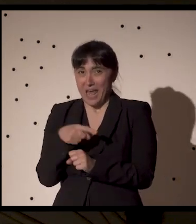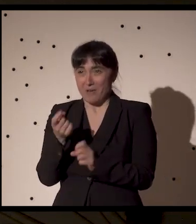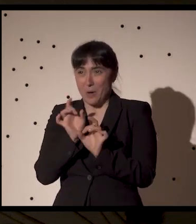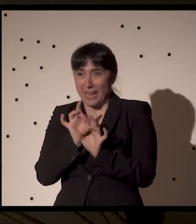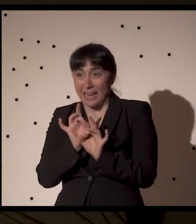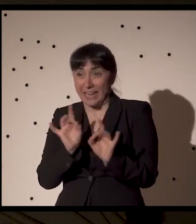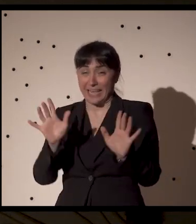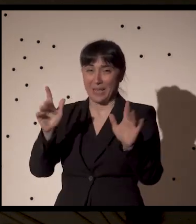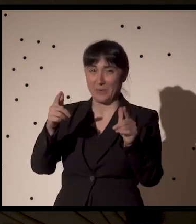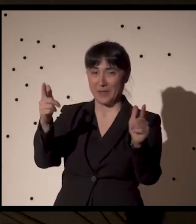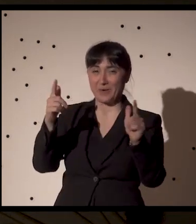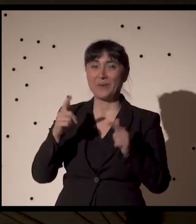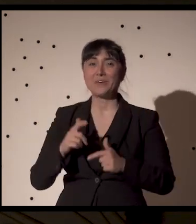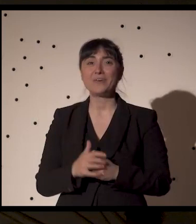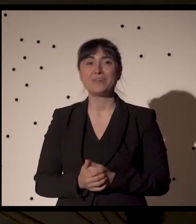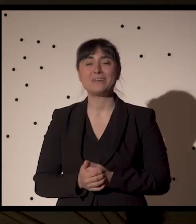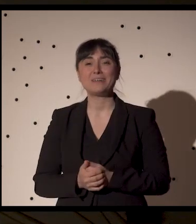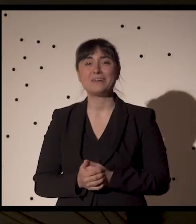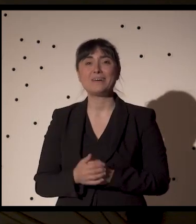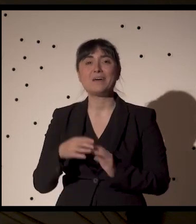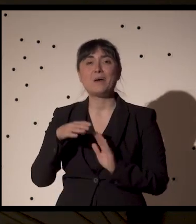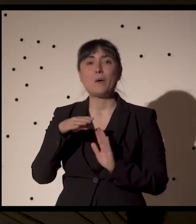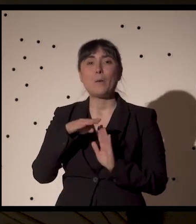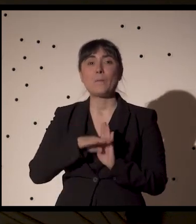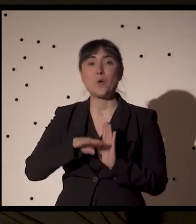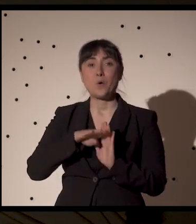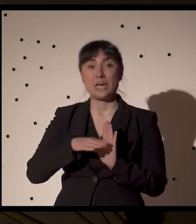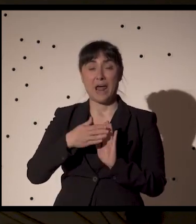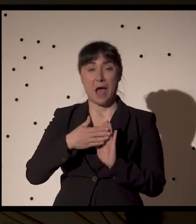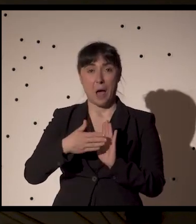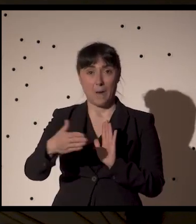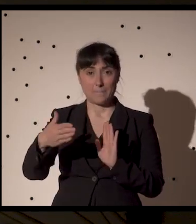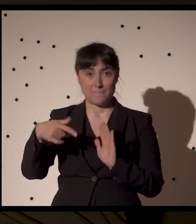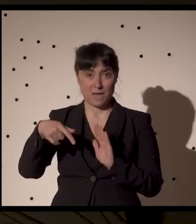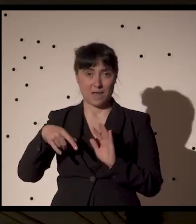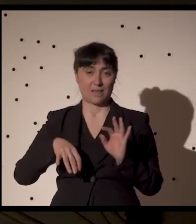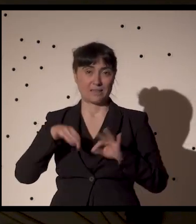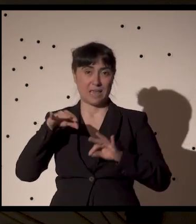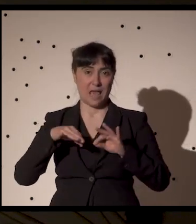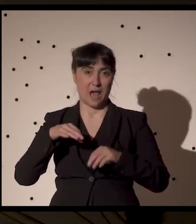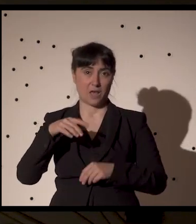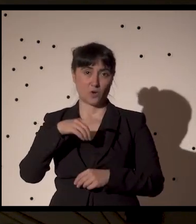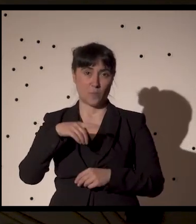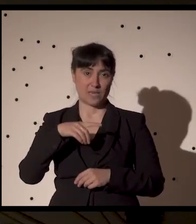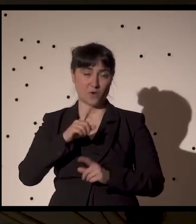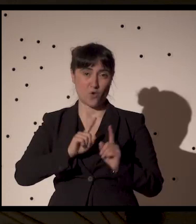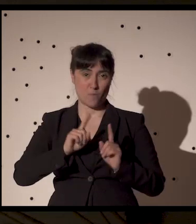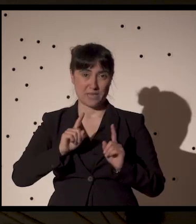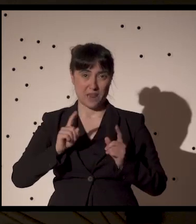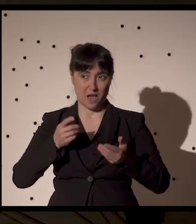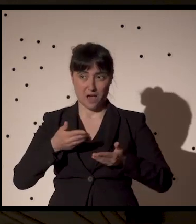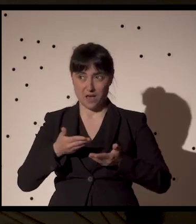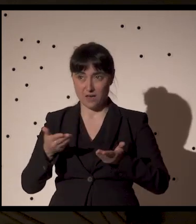liberarvi la programmazione del Piccolo Teatro di Milano comporta tutta una serie